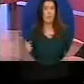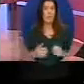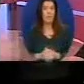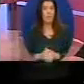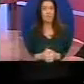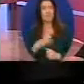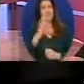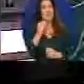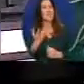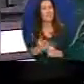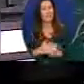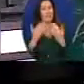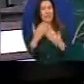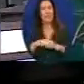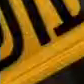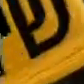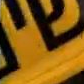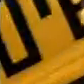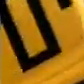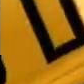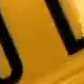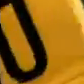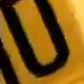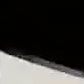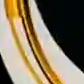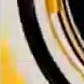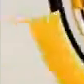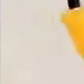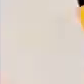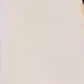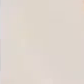לירז אסייג, תודה רבה לך על השיחה הזו. תודה רבה.